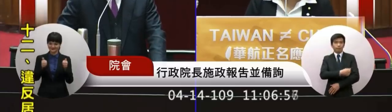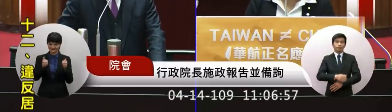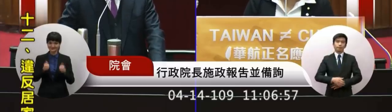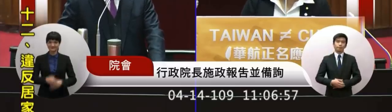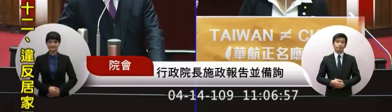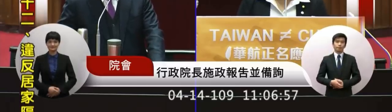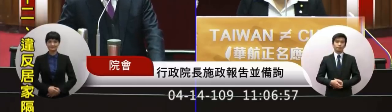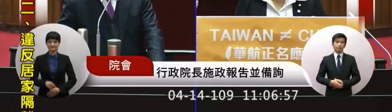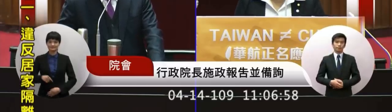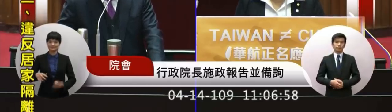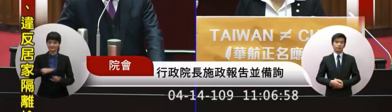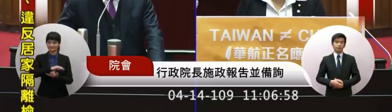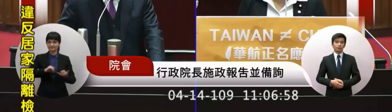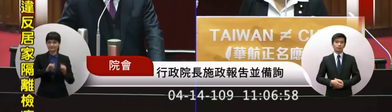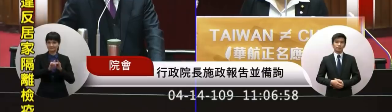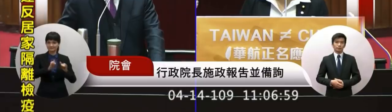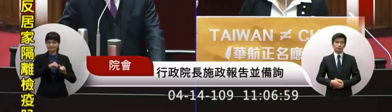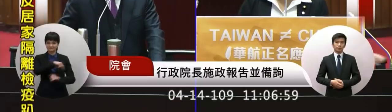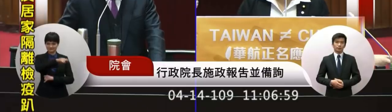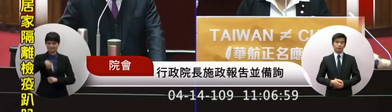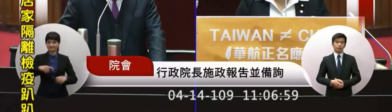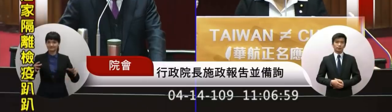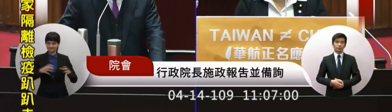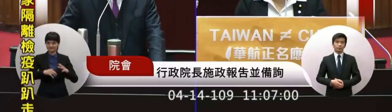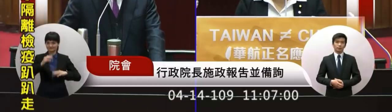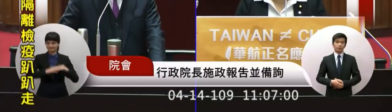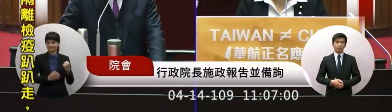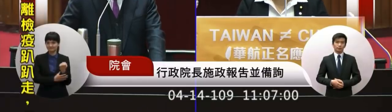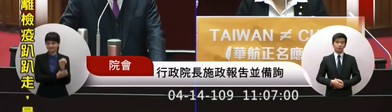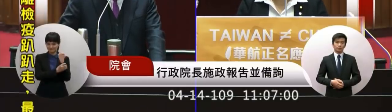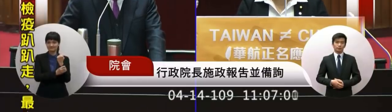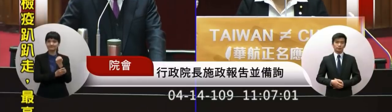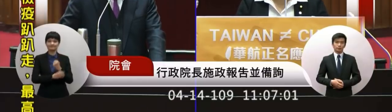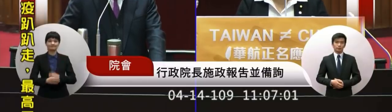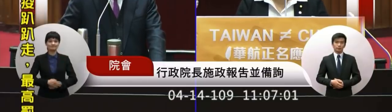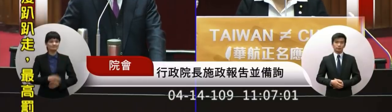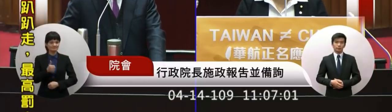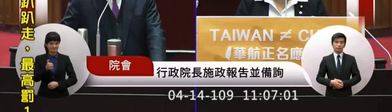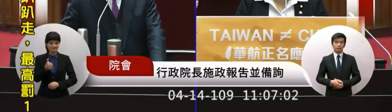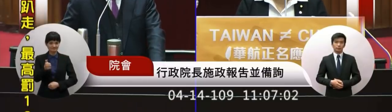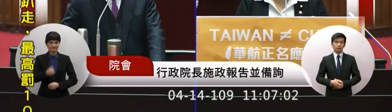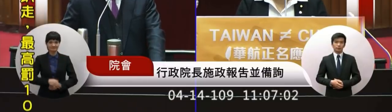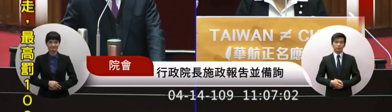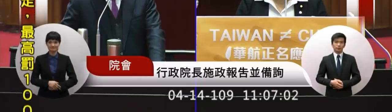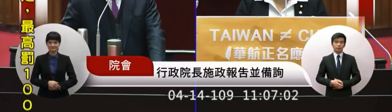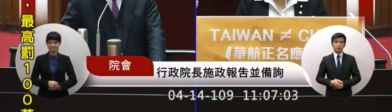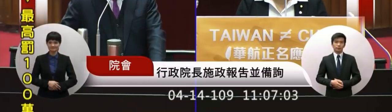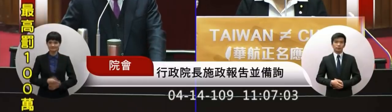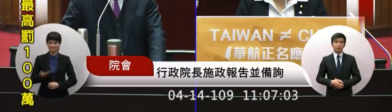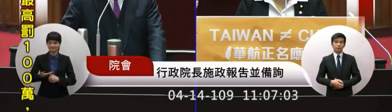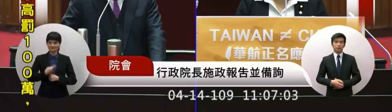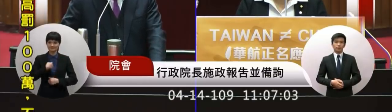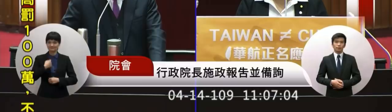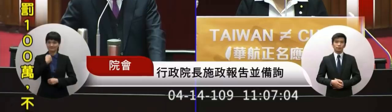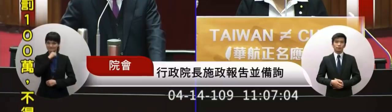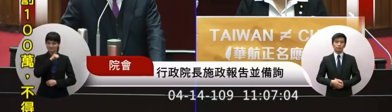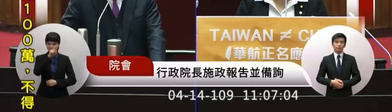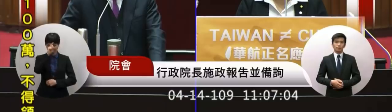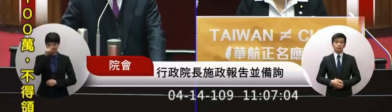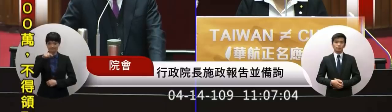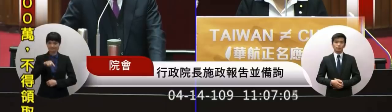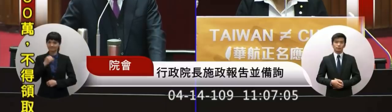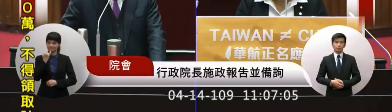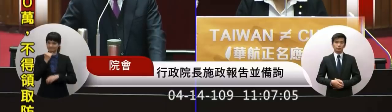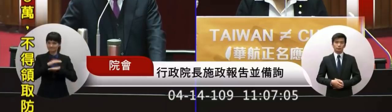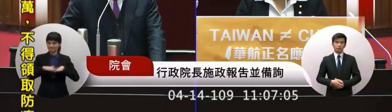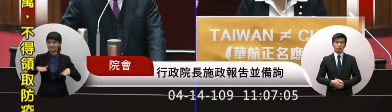謝謝這是全國同胞大家的支持作為打拼很感謝讓我們台灣希望可以平安過這